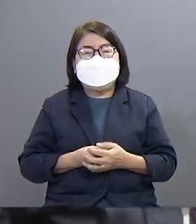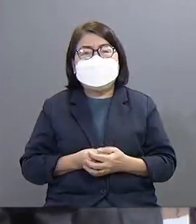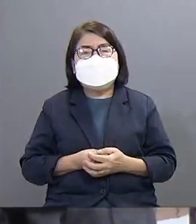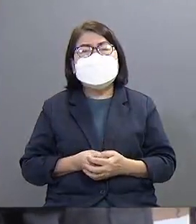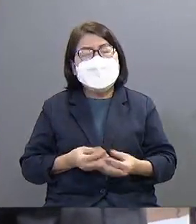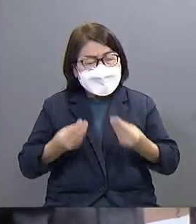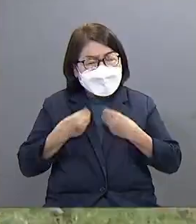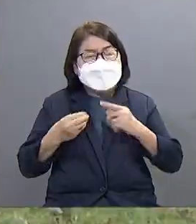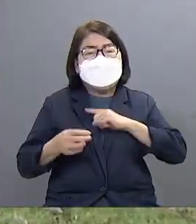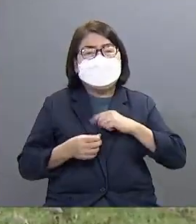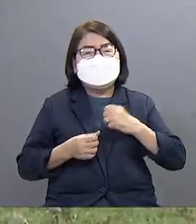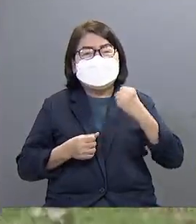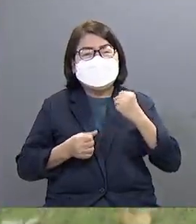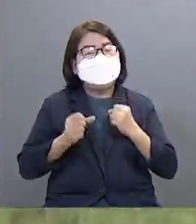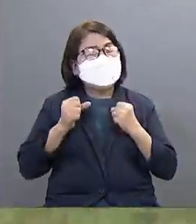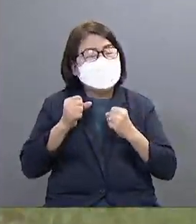ต่ระดับขึ้นไปด้วยค่ะ